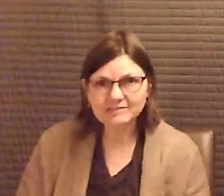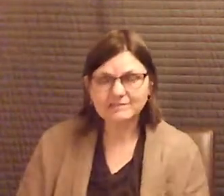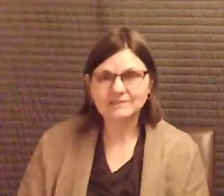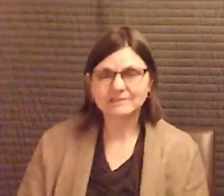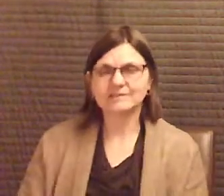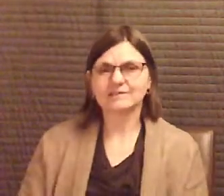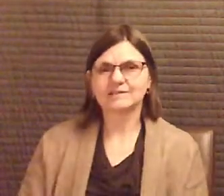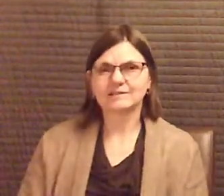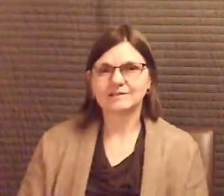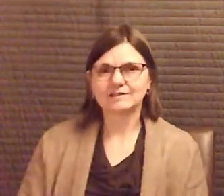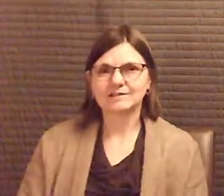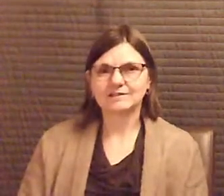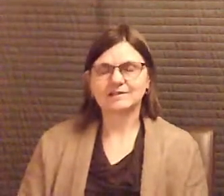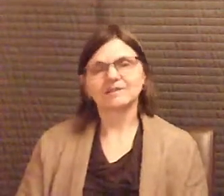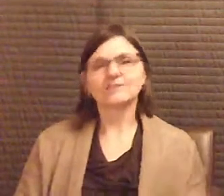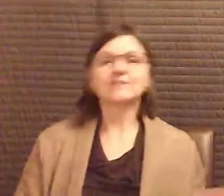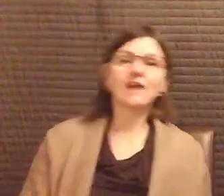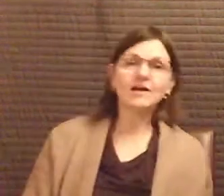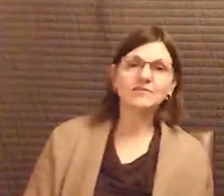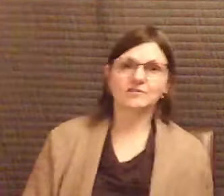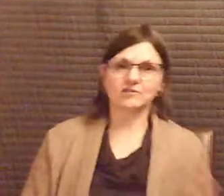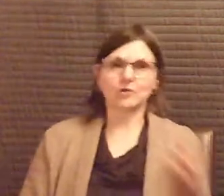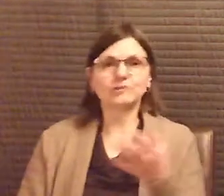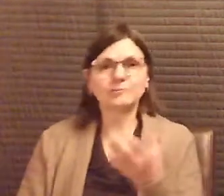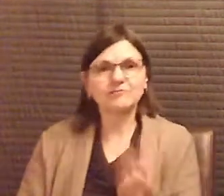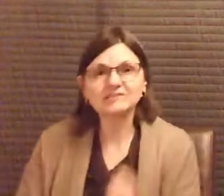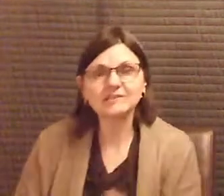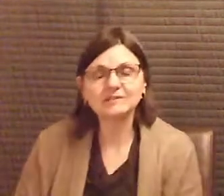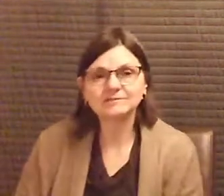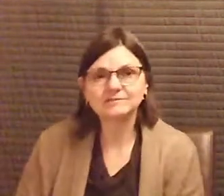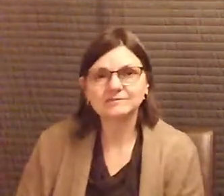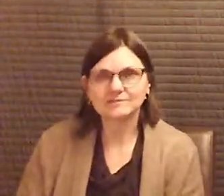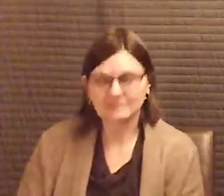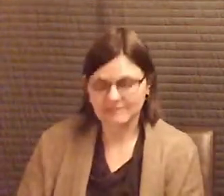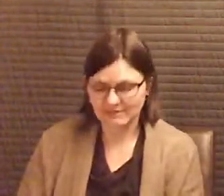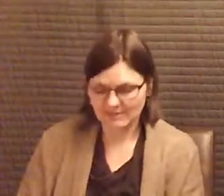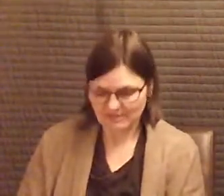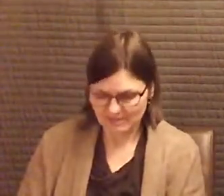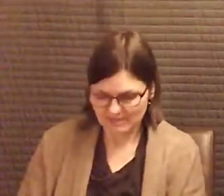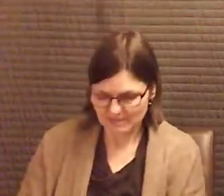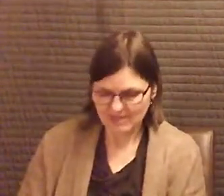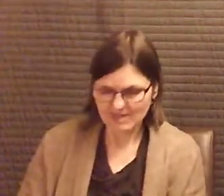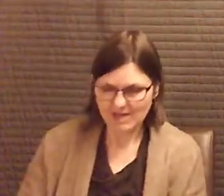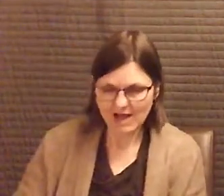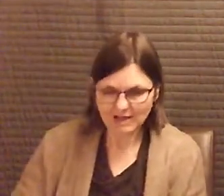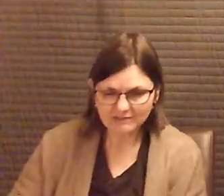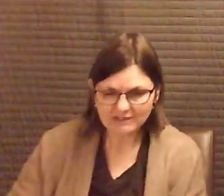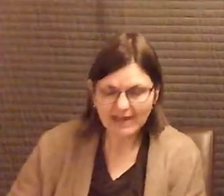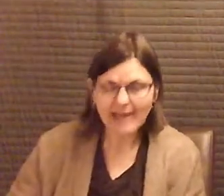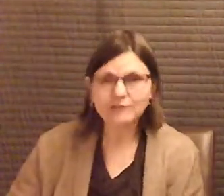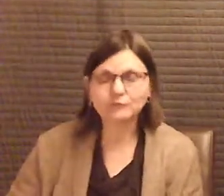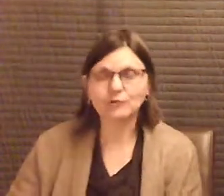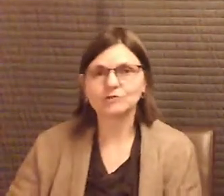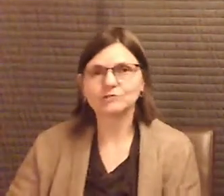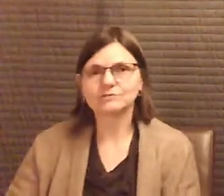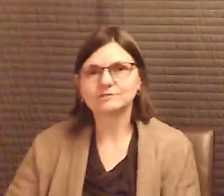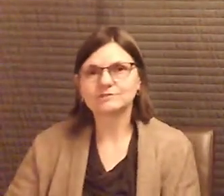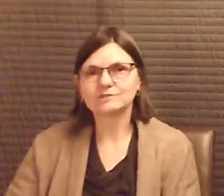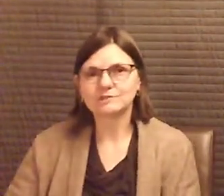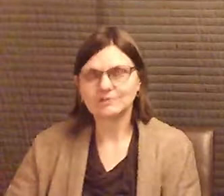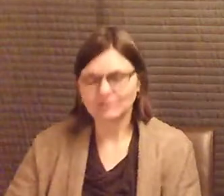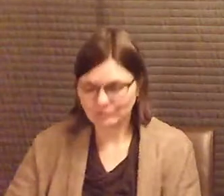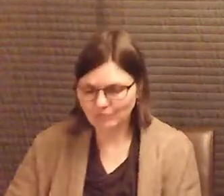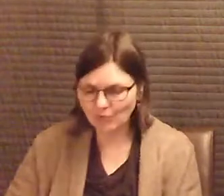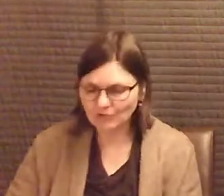global is less than dan zal god het bevestigen aan zo'n school liep liep als een heilig vol aan